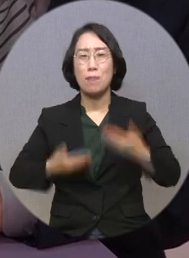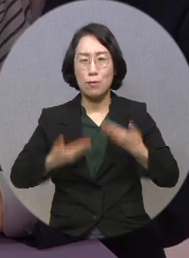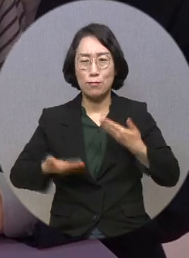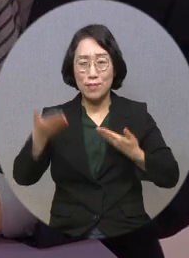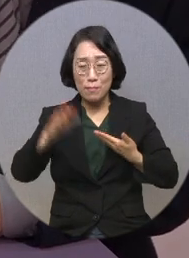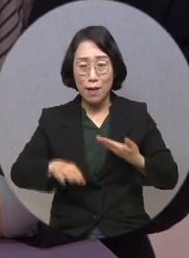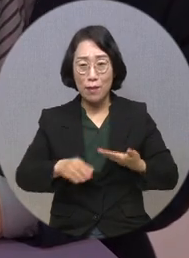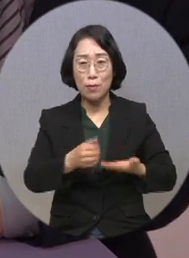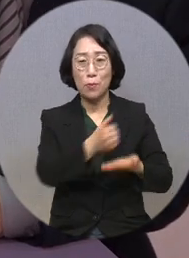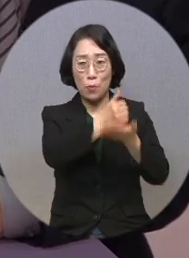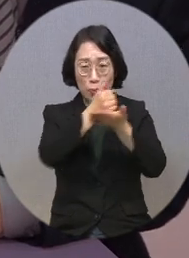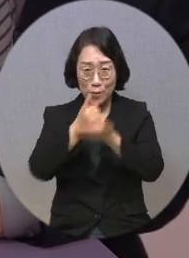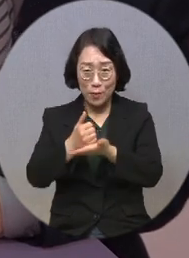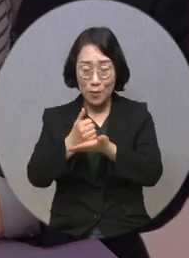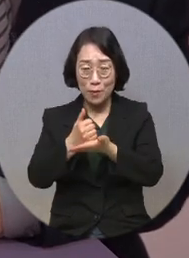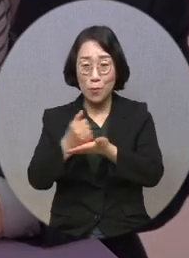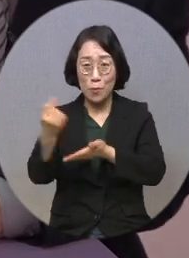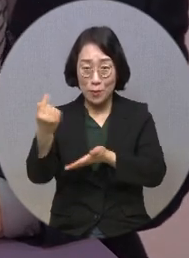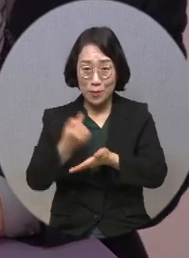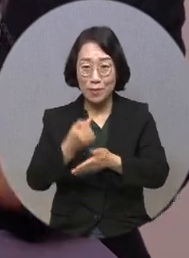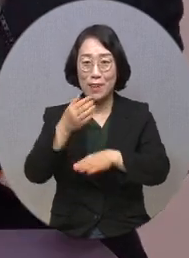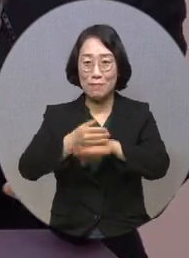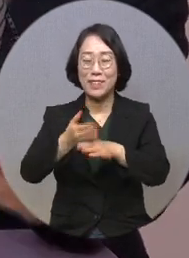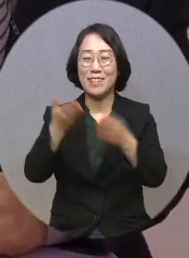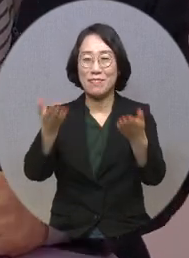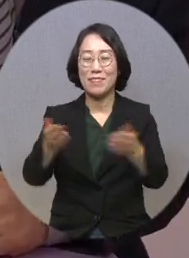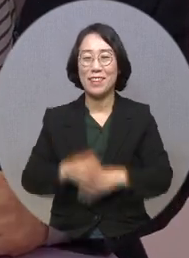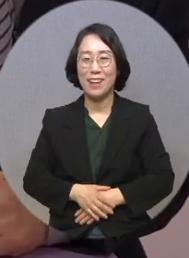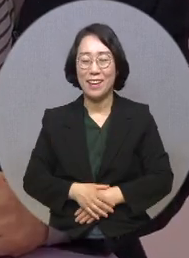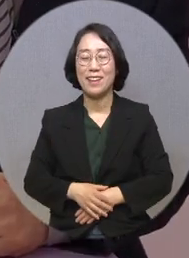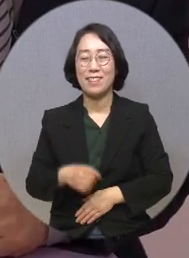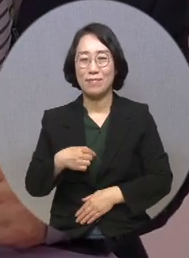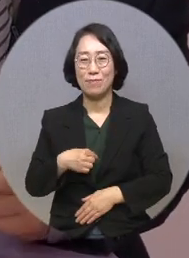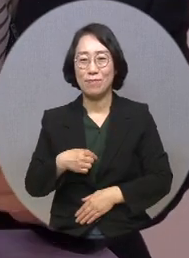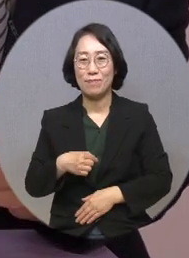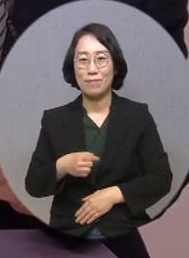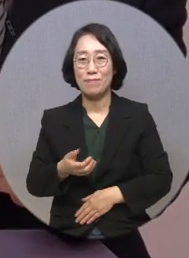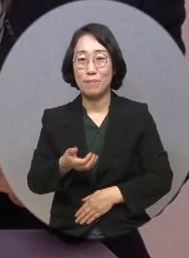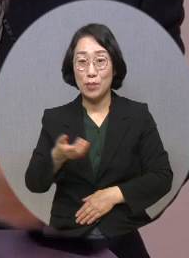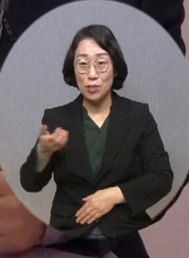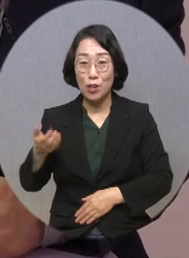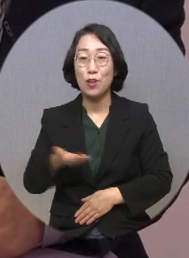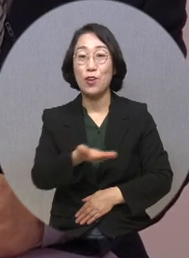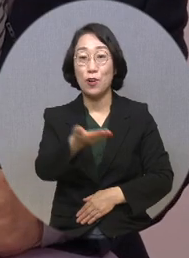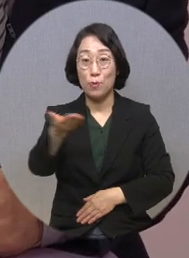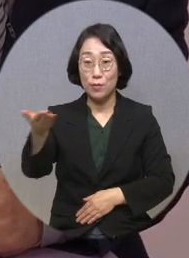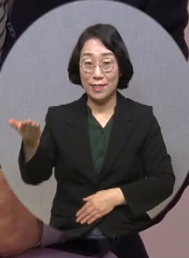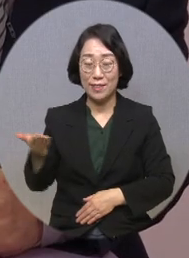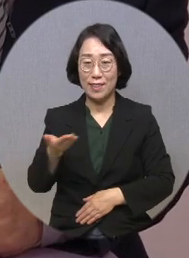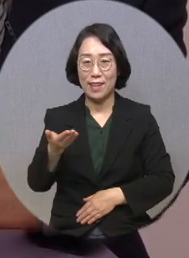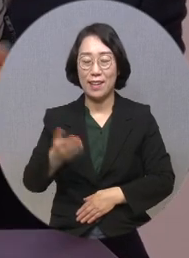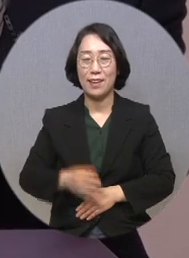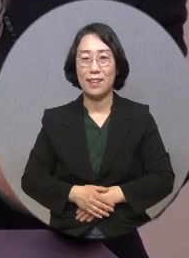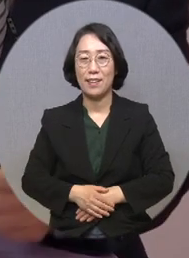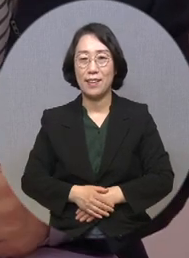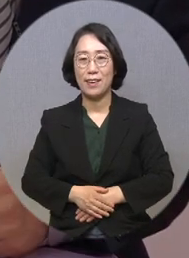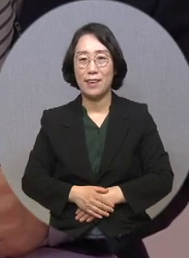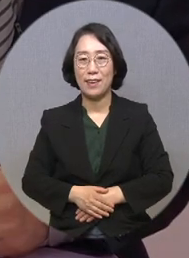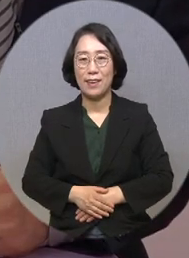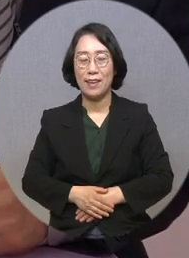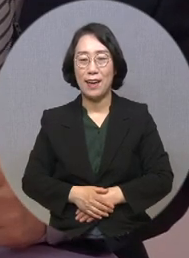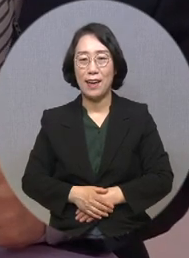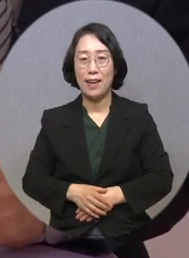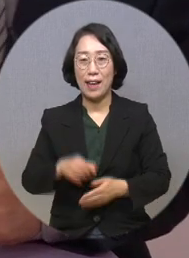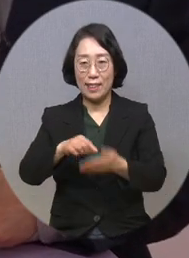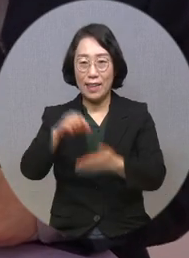시간 내주셔서 감사드리고요. 네, 감사합니다. 먼저 진행에 앞서서 먼저 복지TV 시청자 여러분께 인사와 함께